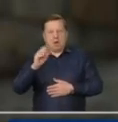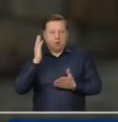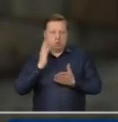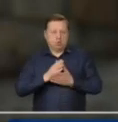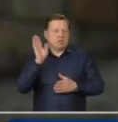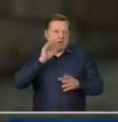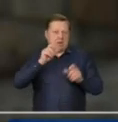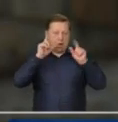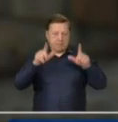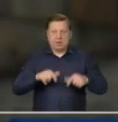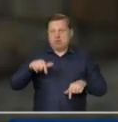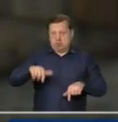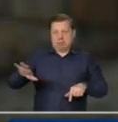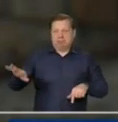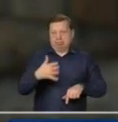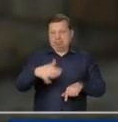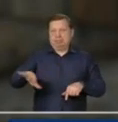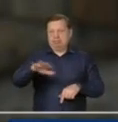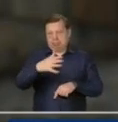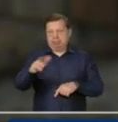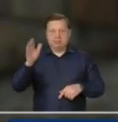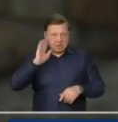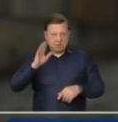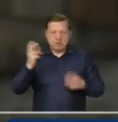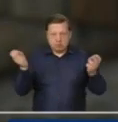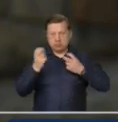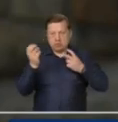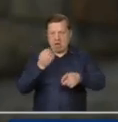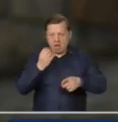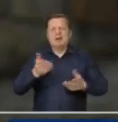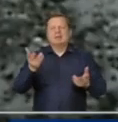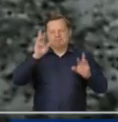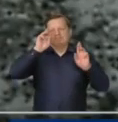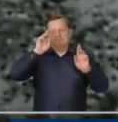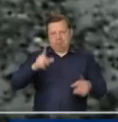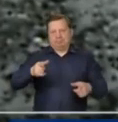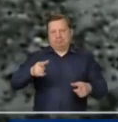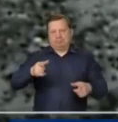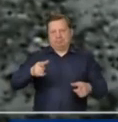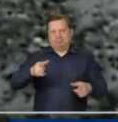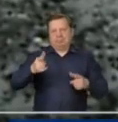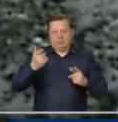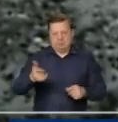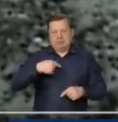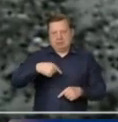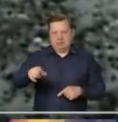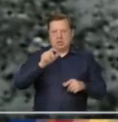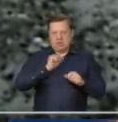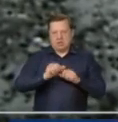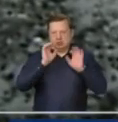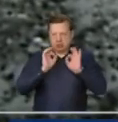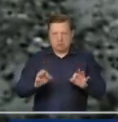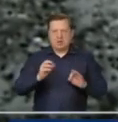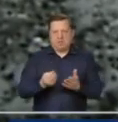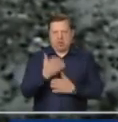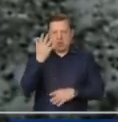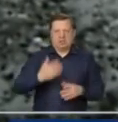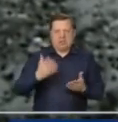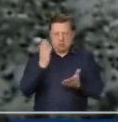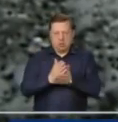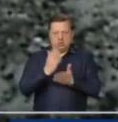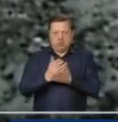po naszej okolicy, szuka żeru, więc to jest widomy znak, że jest dobrze, że tutaj wiosna zbliża się